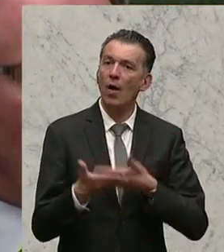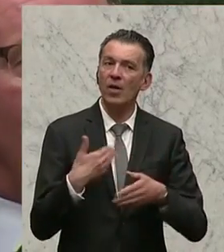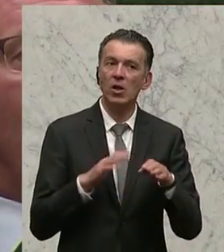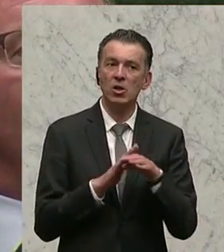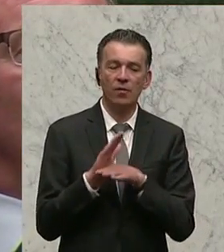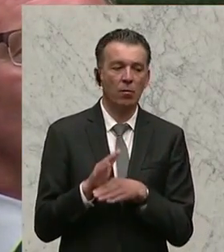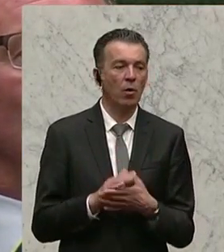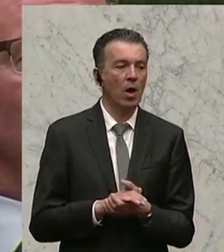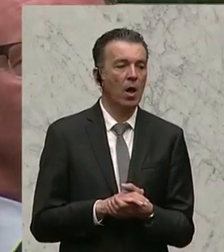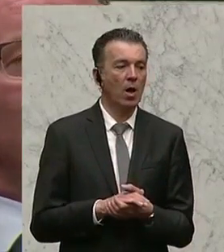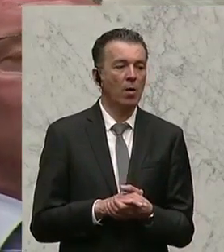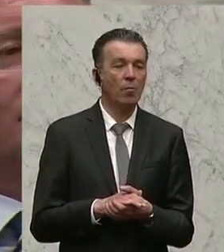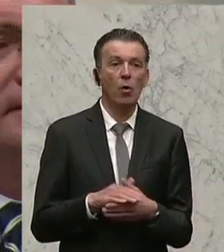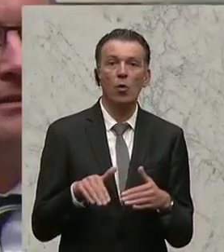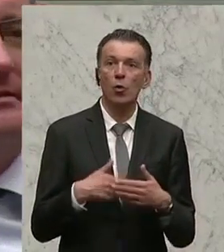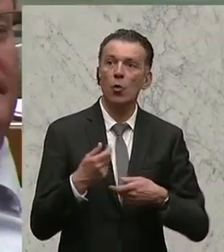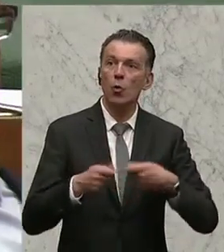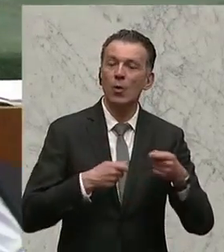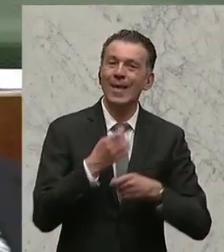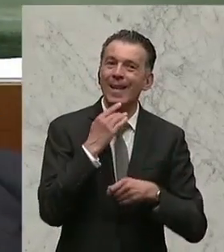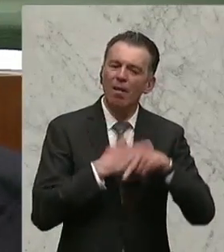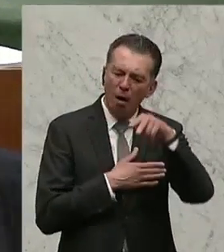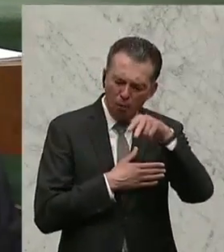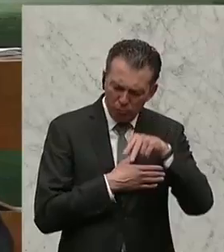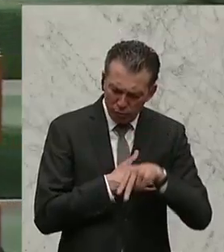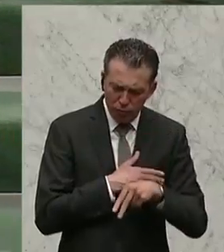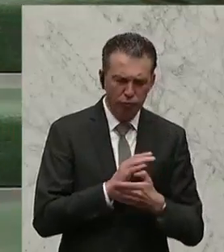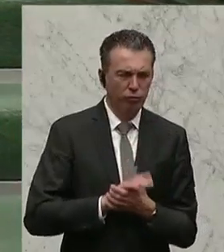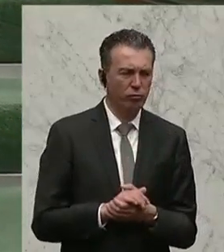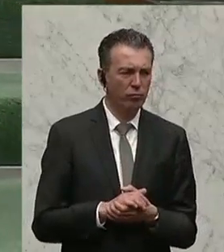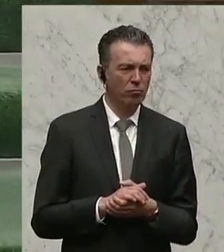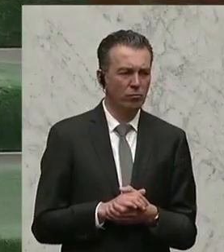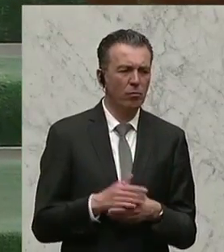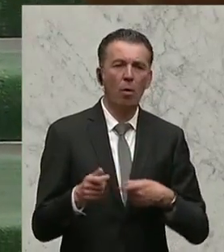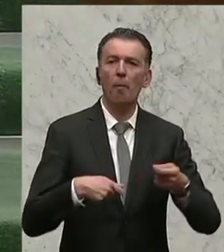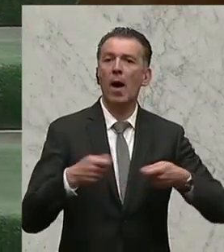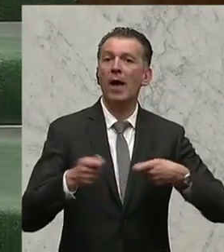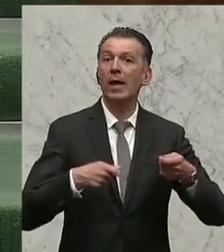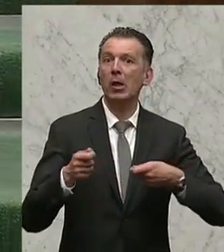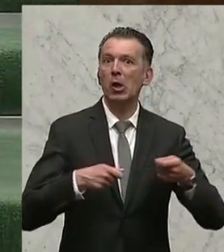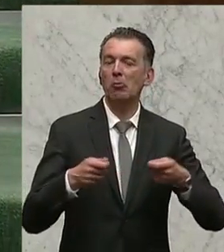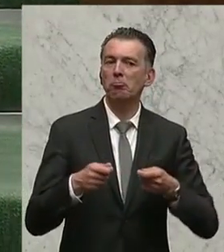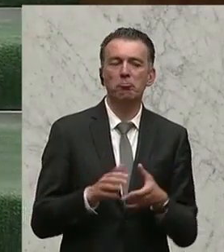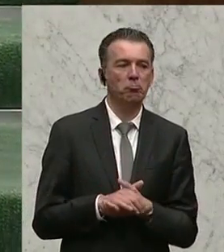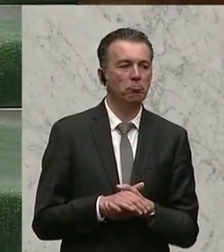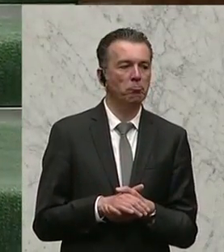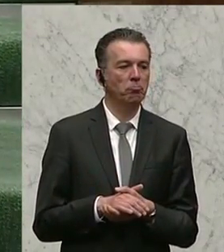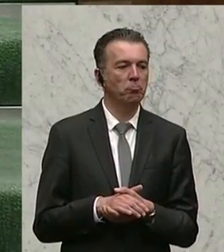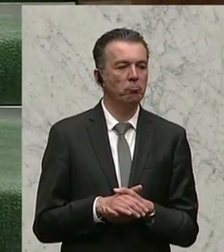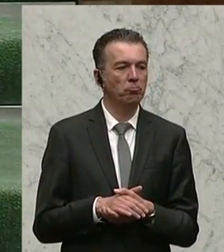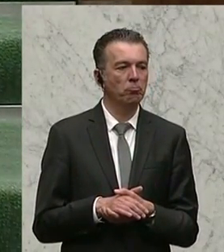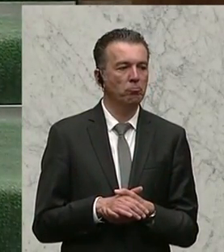Wirtschaftsprogramm, sozusagen das New Deal, genau angeschaut. Das ist von Marketing-Gesichtspunkten her gesehen durchaus